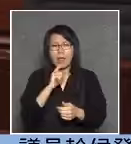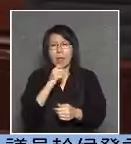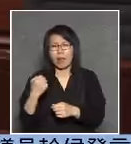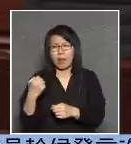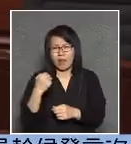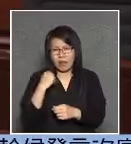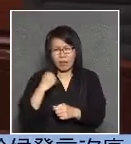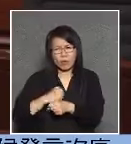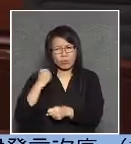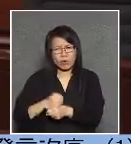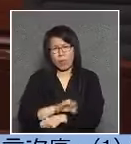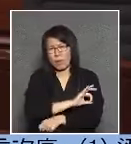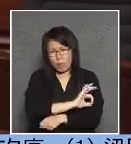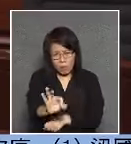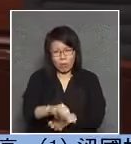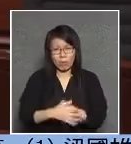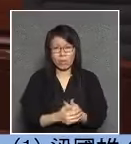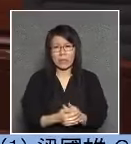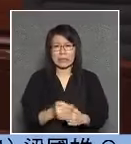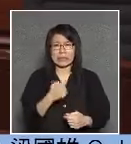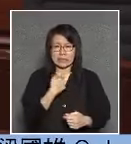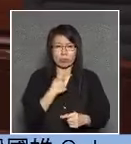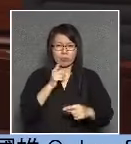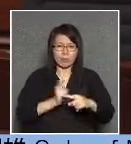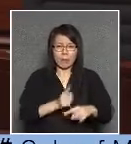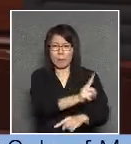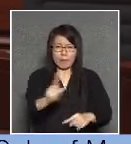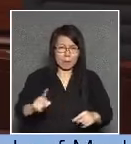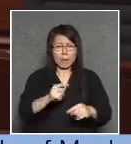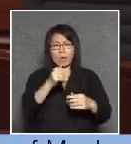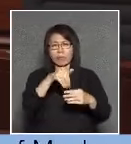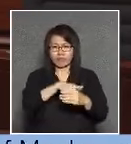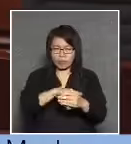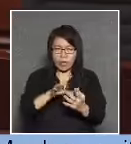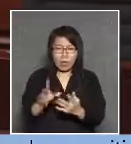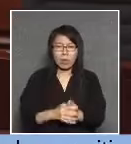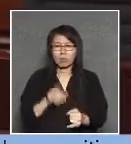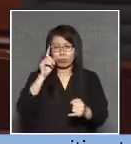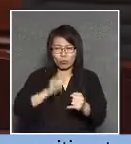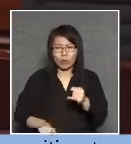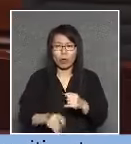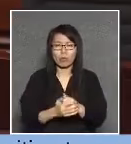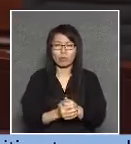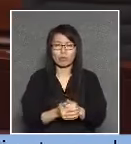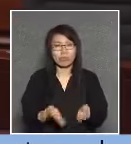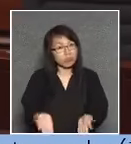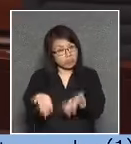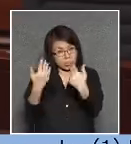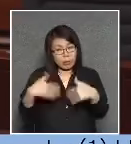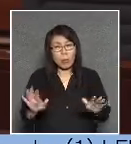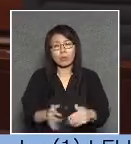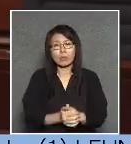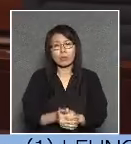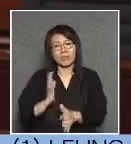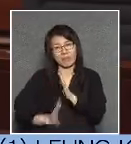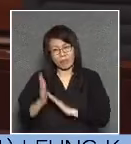上工作過？我要真普選，最後他將他付諸東流，現在又回頭